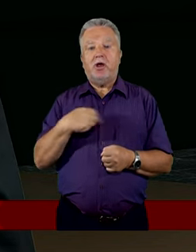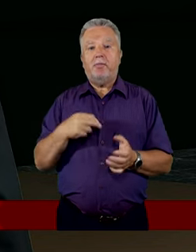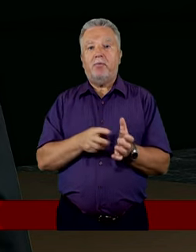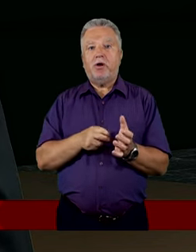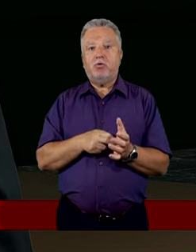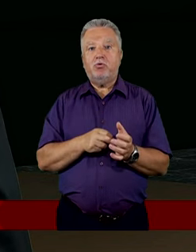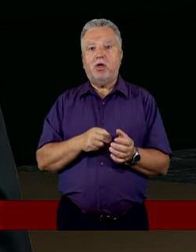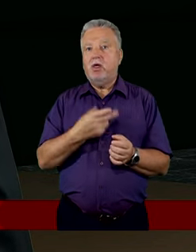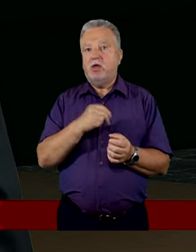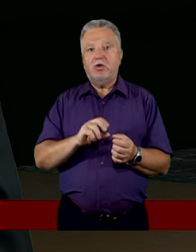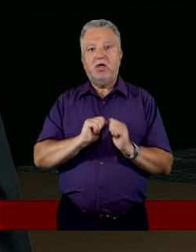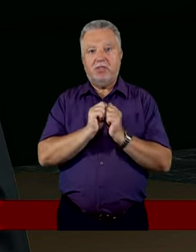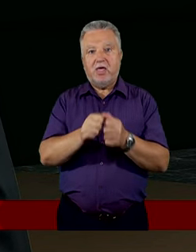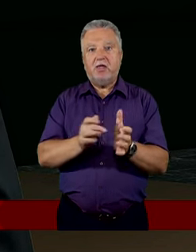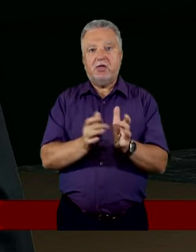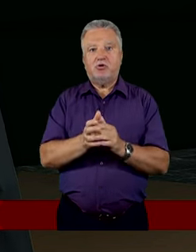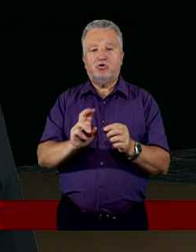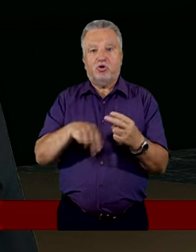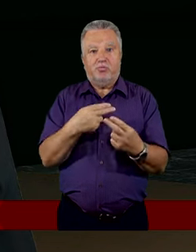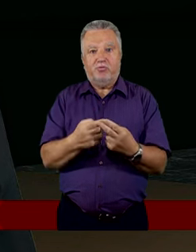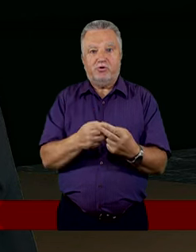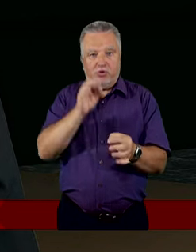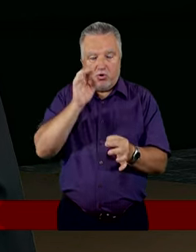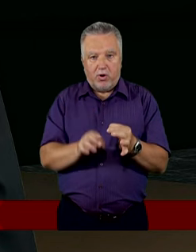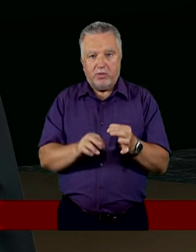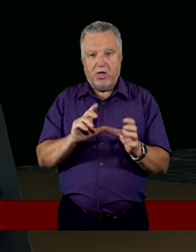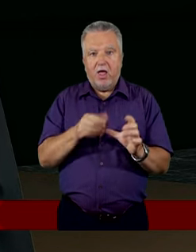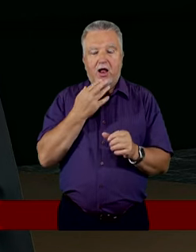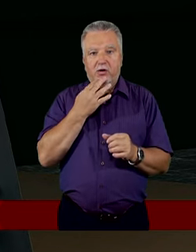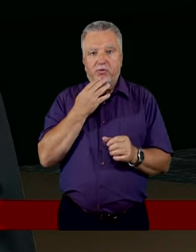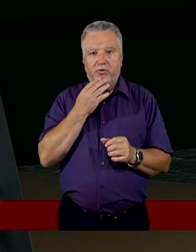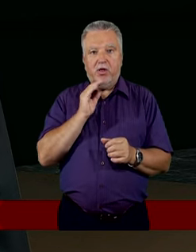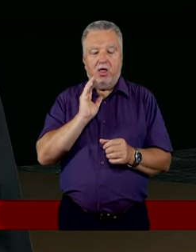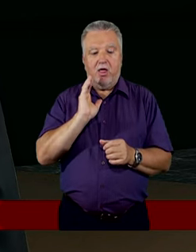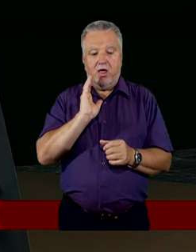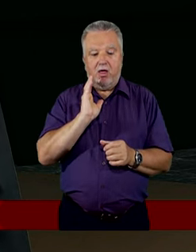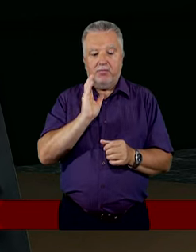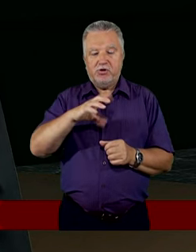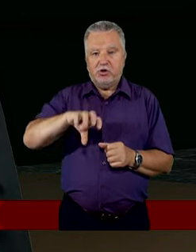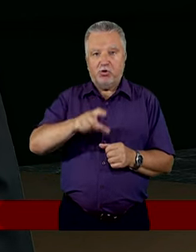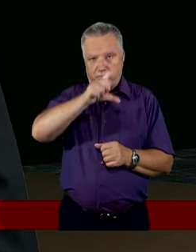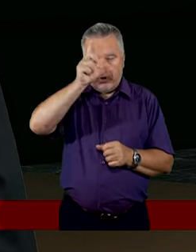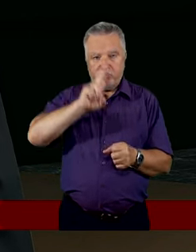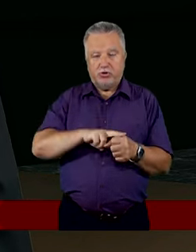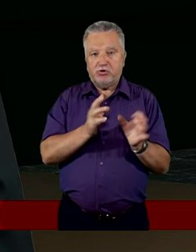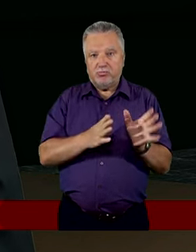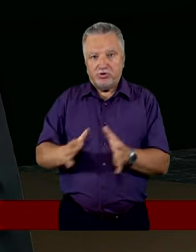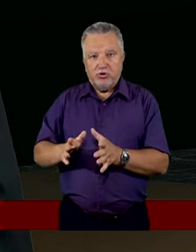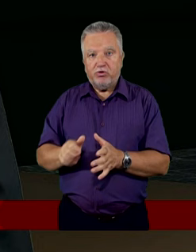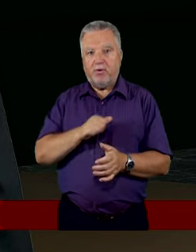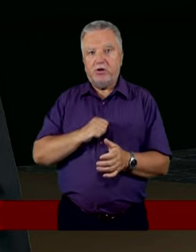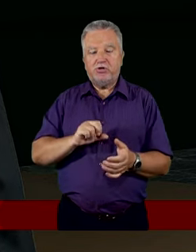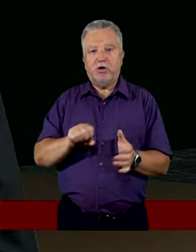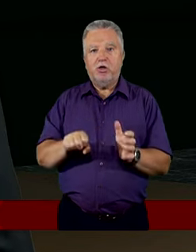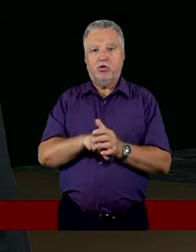nie daje tu Pan Jezus konkretnej odpowiedzi, ale mówi, taka sytuacja będzie, że w pewnym momencie będzie grupa ludzi, którzy się przygotowali